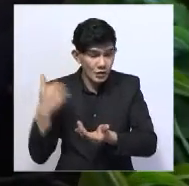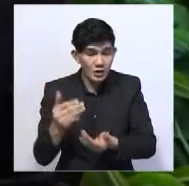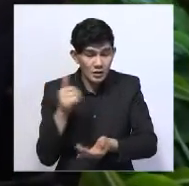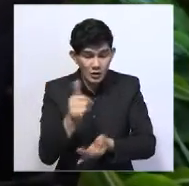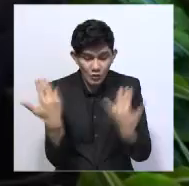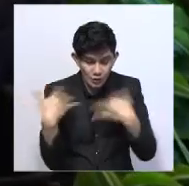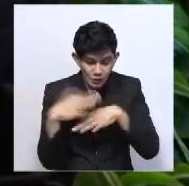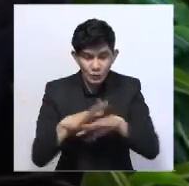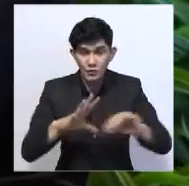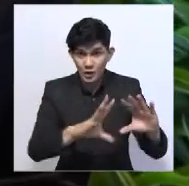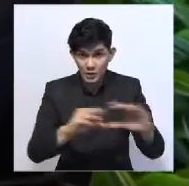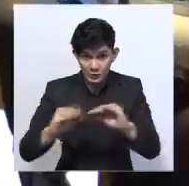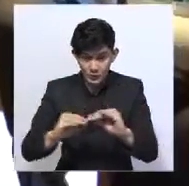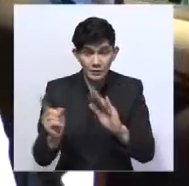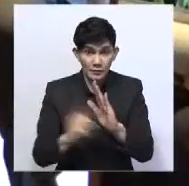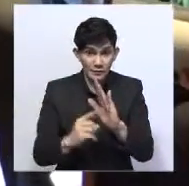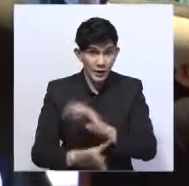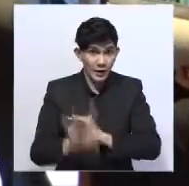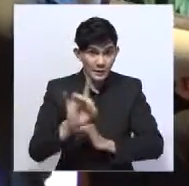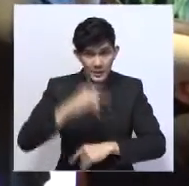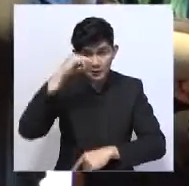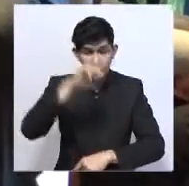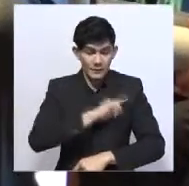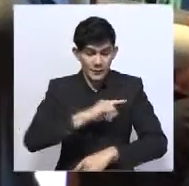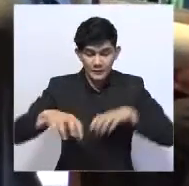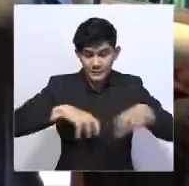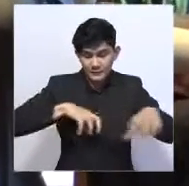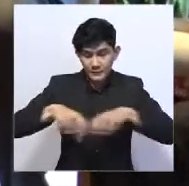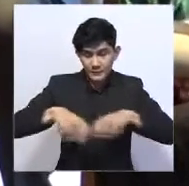การประชุม ECMAC ครั้งที่8ซึ่งไทยจะเป็น